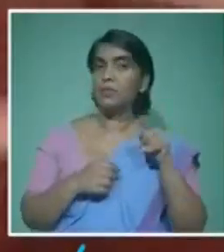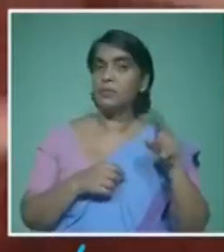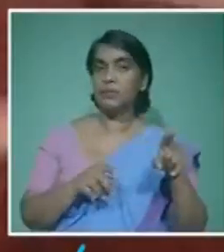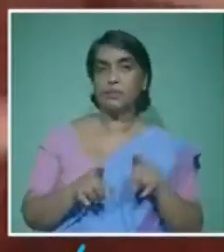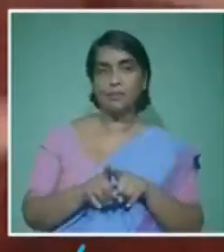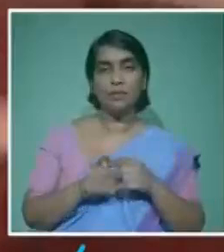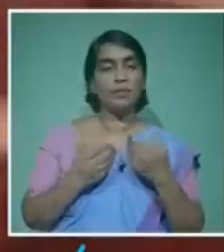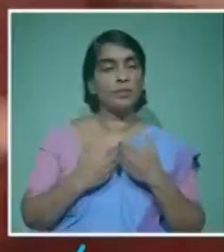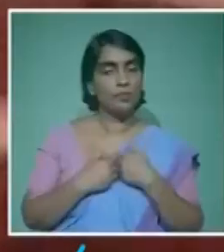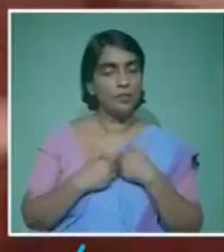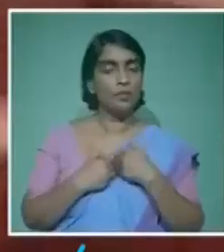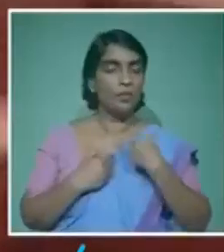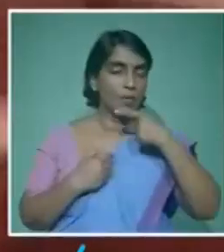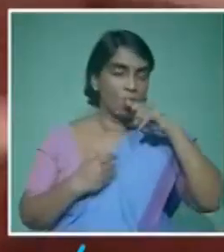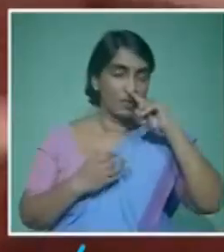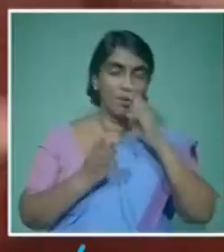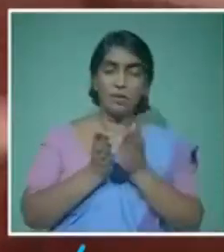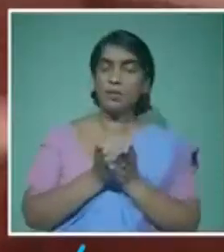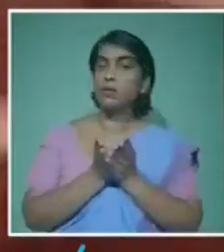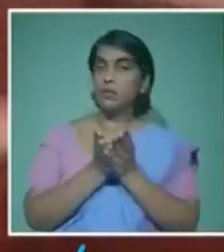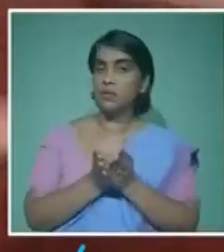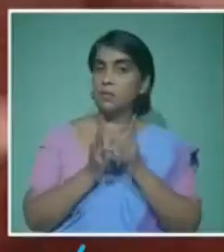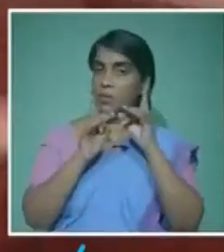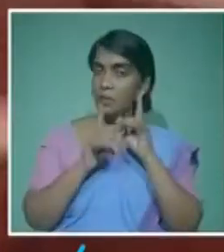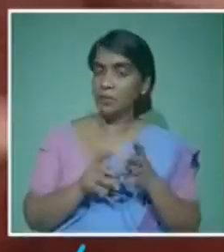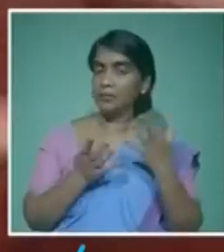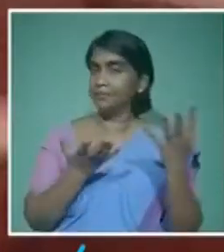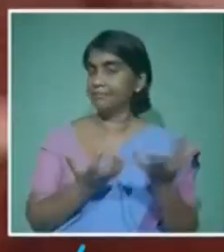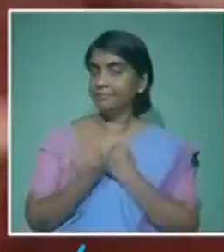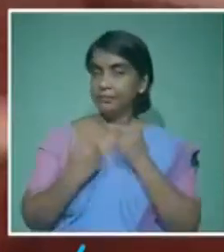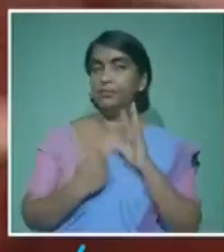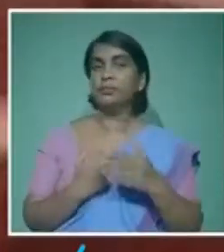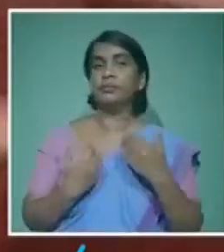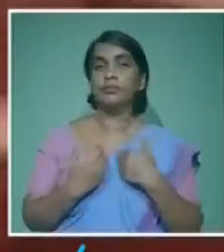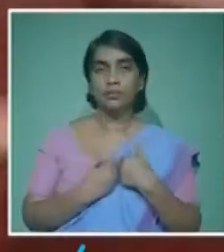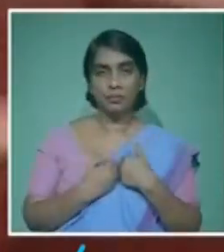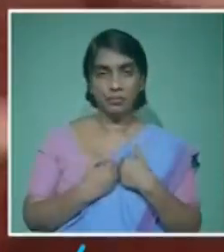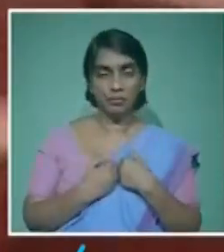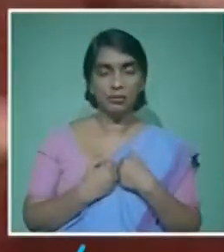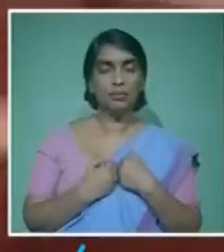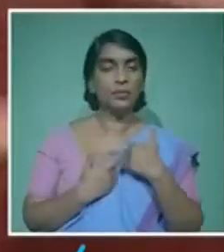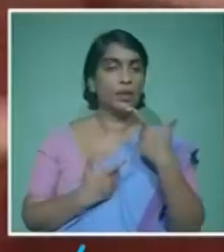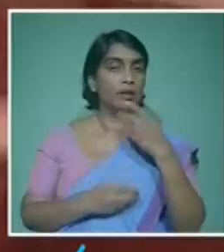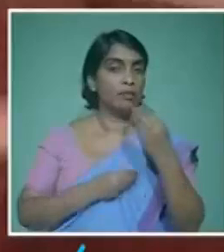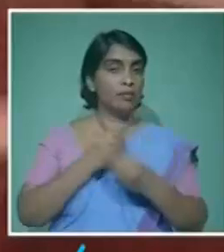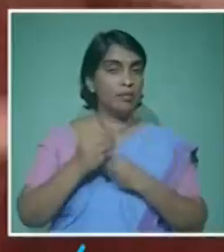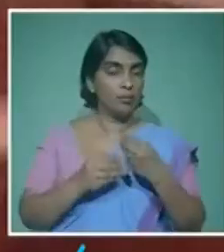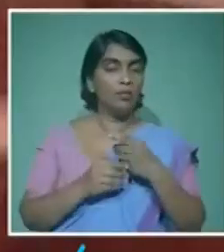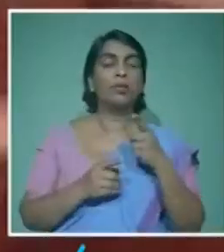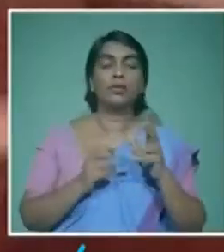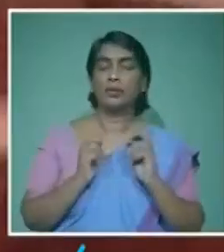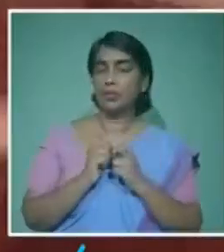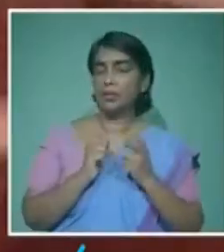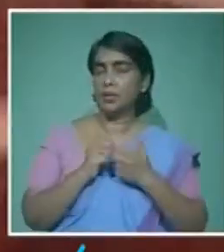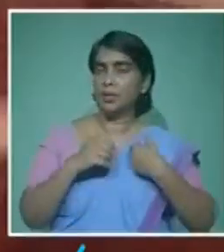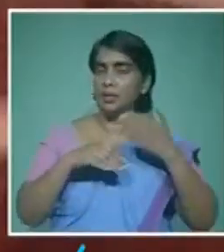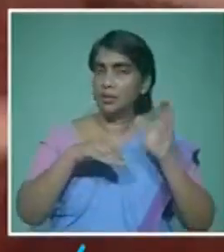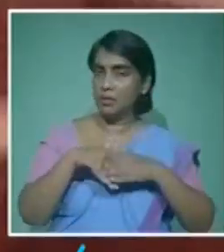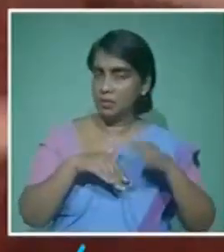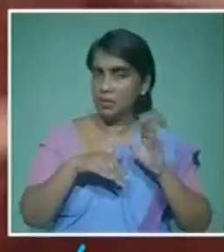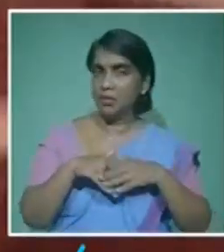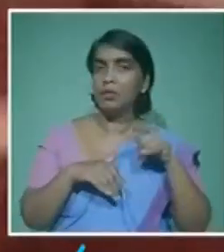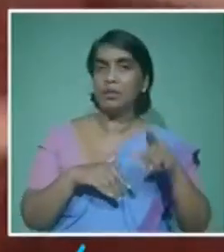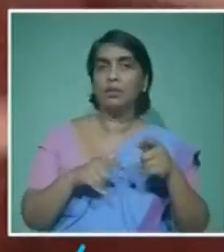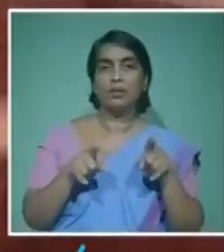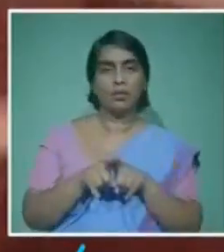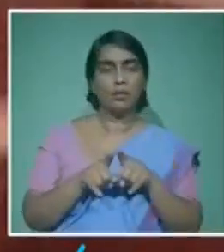அளவில் அழிக்கப்படுவதுடன் எமது கடற்தொழிலாளர்களின் கடற்தொழில் சொத்துக்களும் பாதிக்கப்பட்டு அழிக்கப்பட்டு எமது